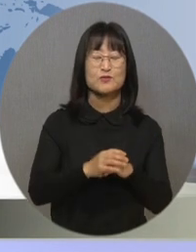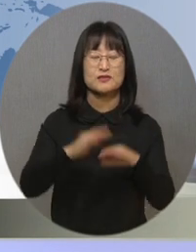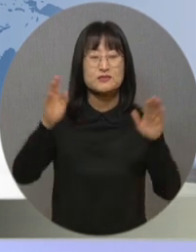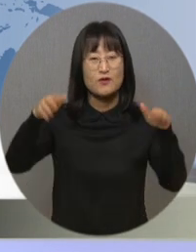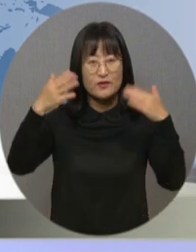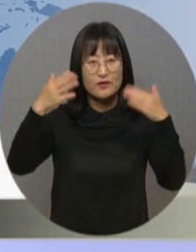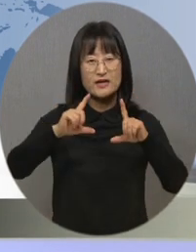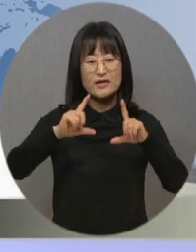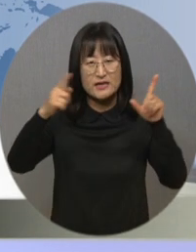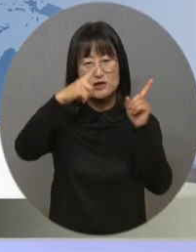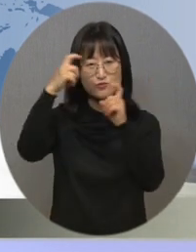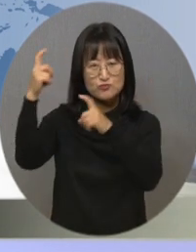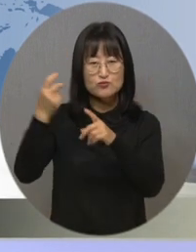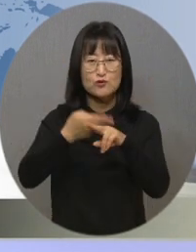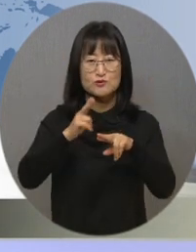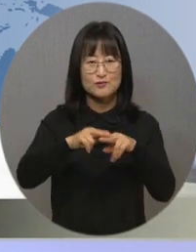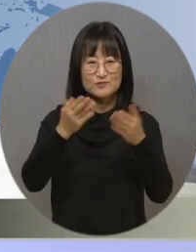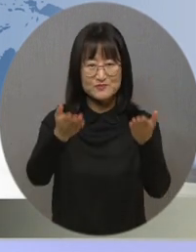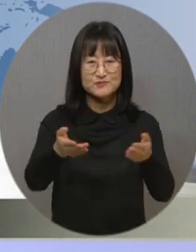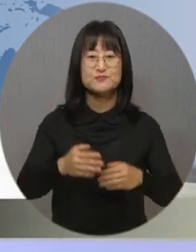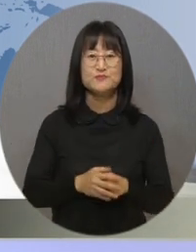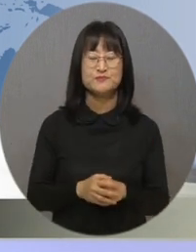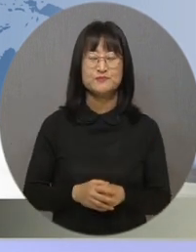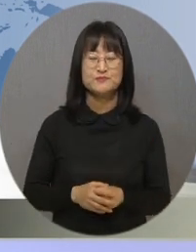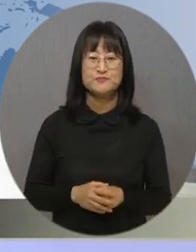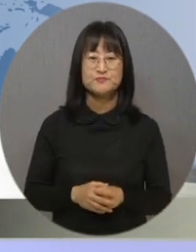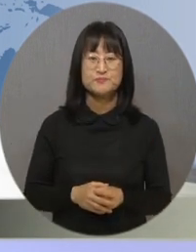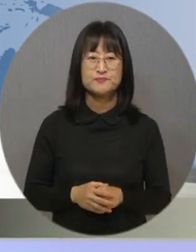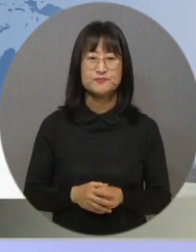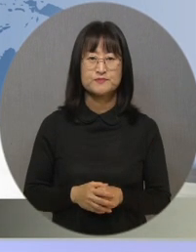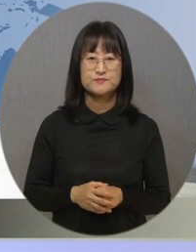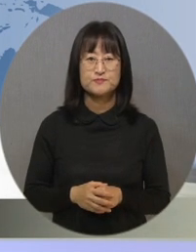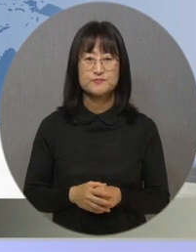가을날의 추억을 선물했습니다. 박성용 기자입니다.